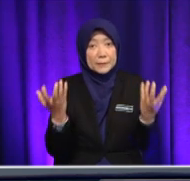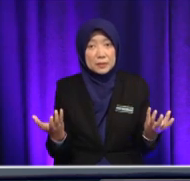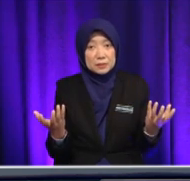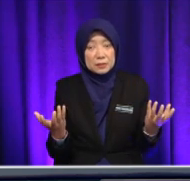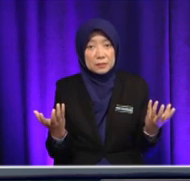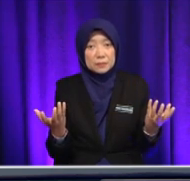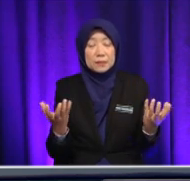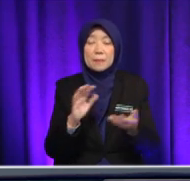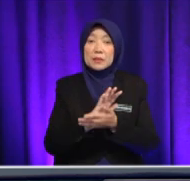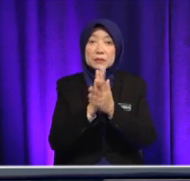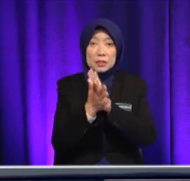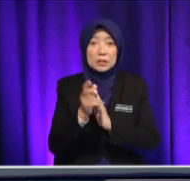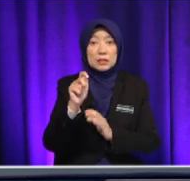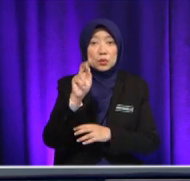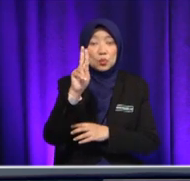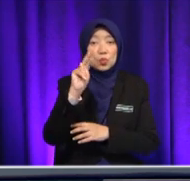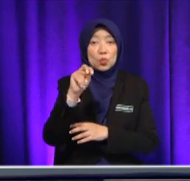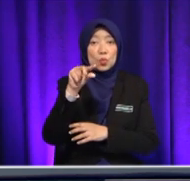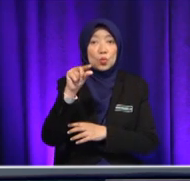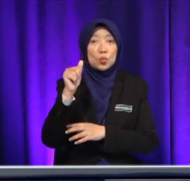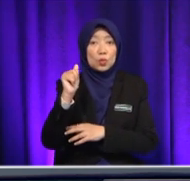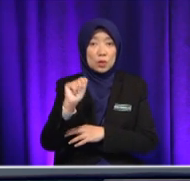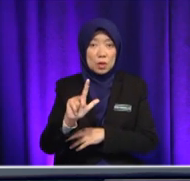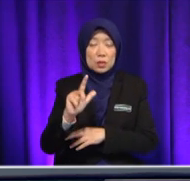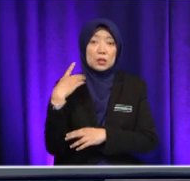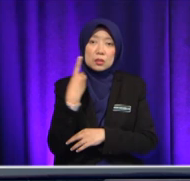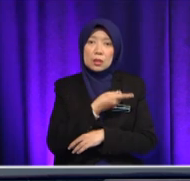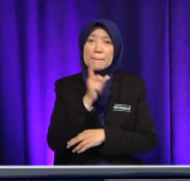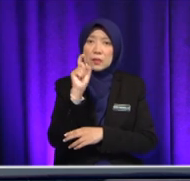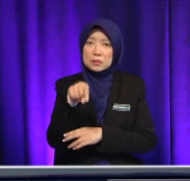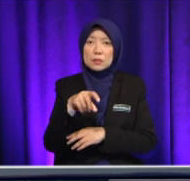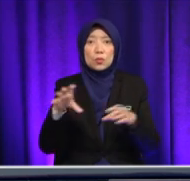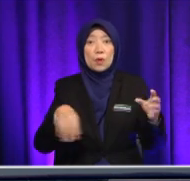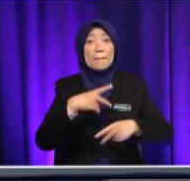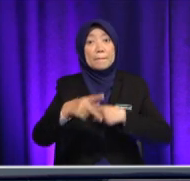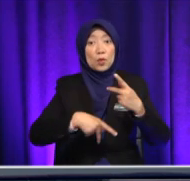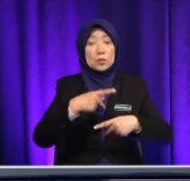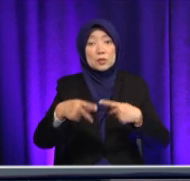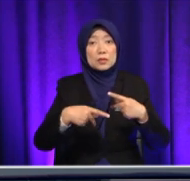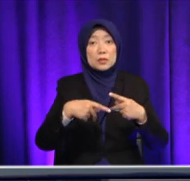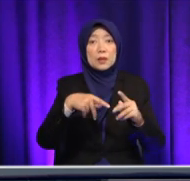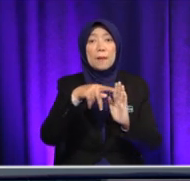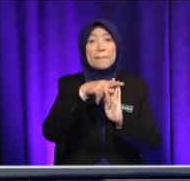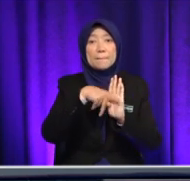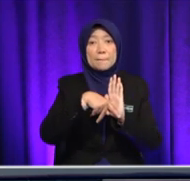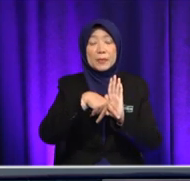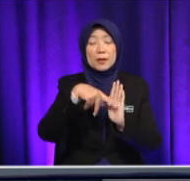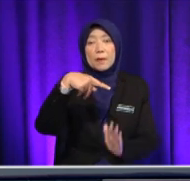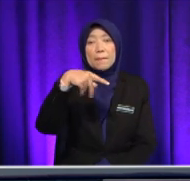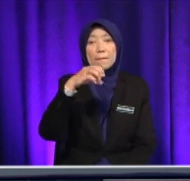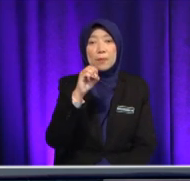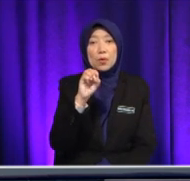ikatan tunggal, nak tukarkan dia kepada ikatan tunggal, so kita kena jalankan satu proses, kita panggil dia pempolimeran